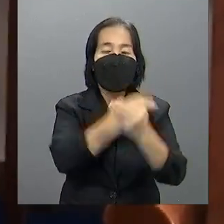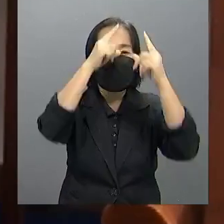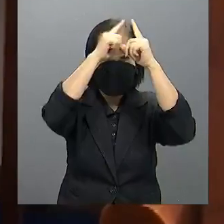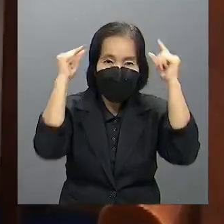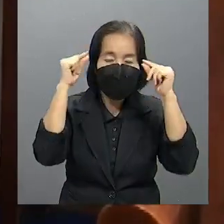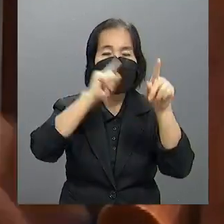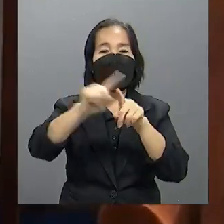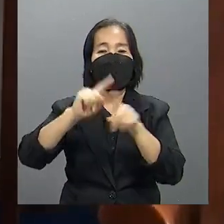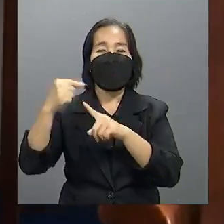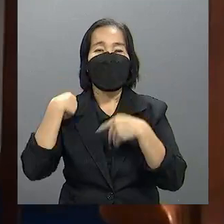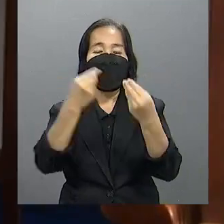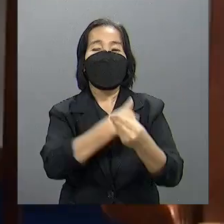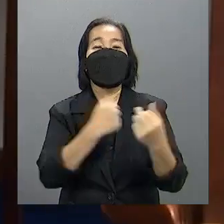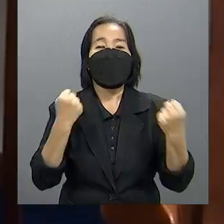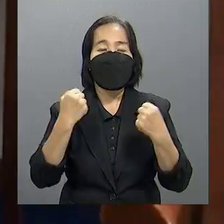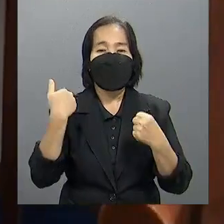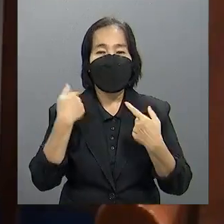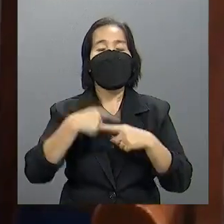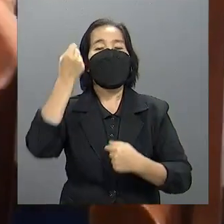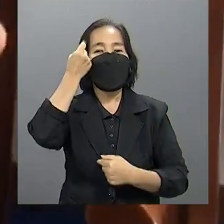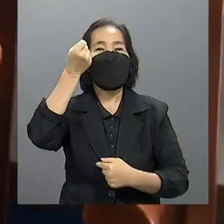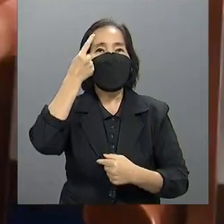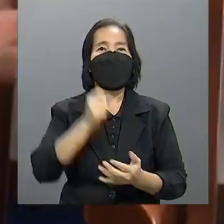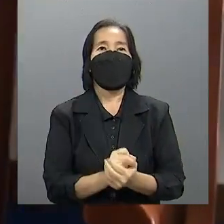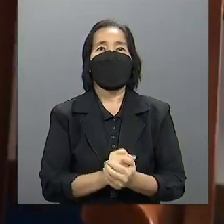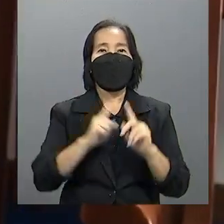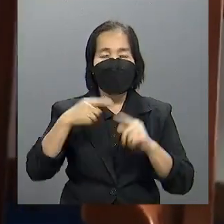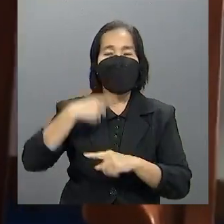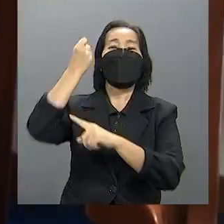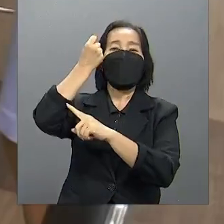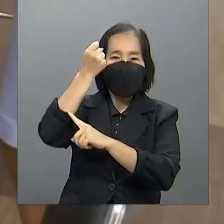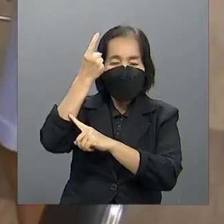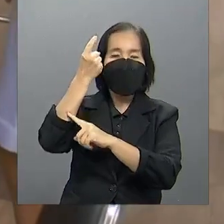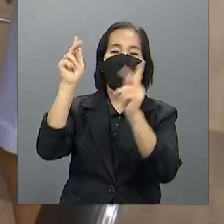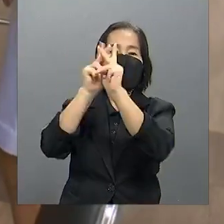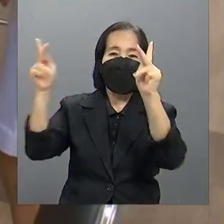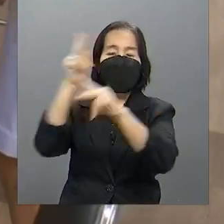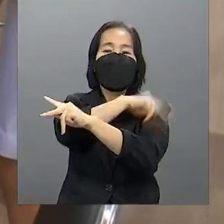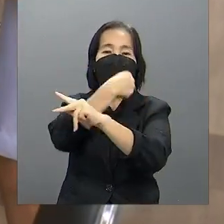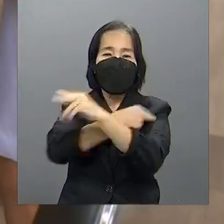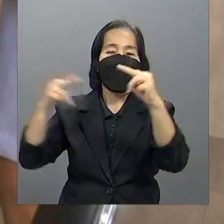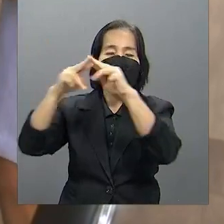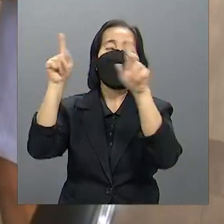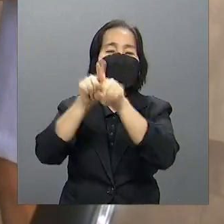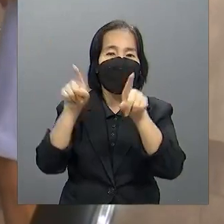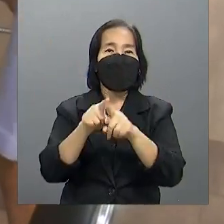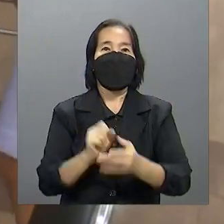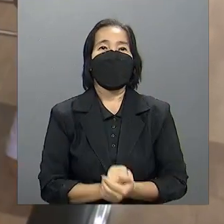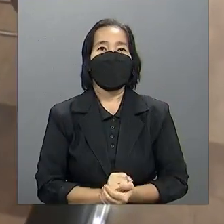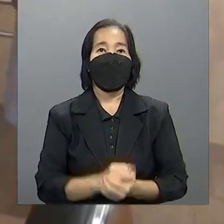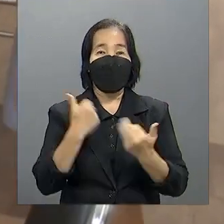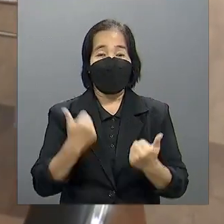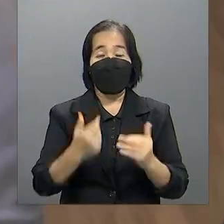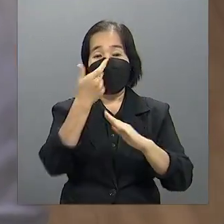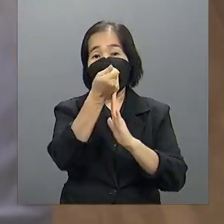แต่เราก็เข้าใจปลัดด้วยนะท่านก็ต้องอยู่บนข้อมูลที่เปลี่ยนตลอดเวลาค่ะ ที่จังหวัดอุตรดิตถ์แพทย์พยา